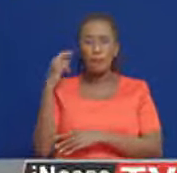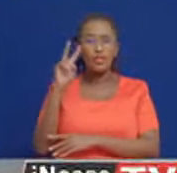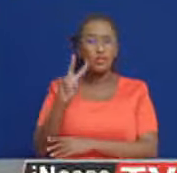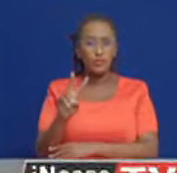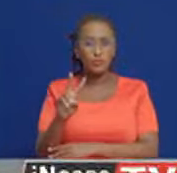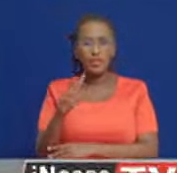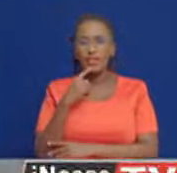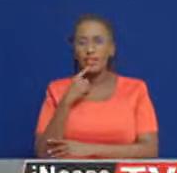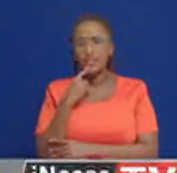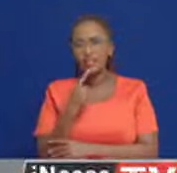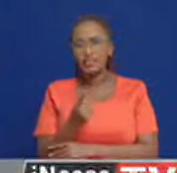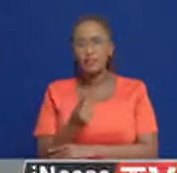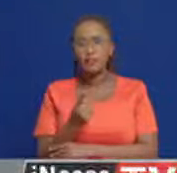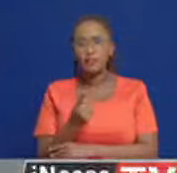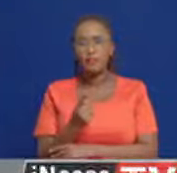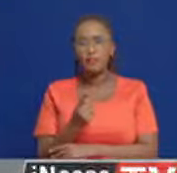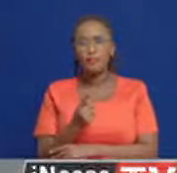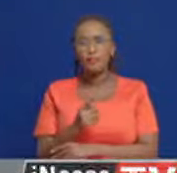kwamba